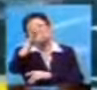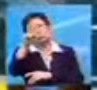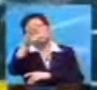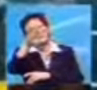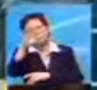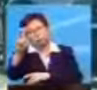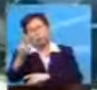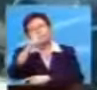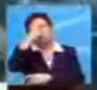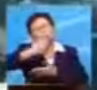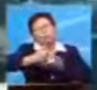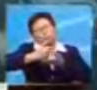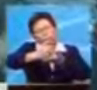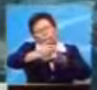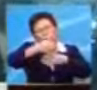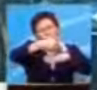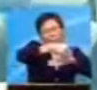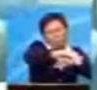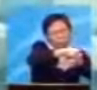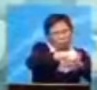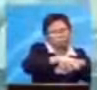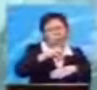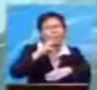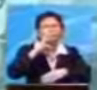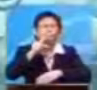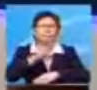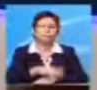18885252 untuk bantuan bekalan